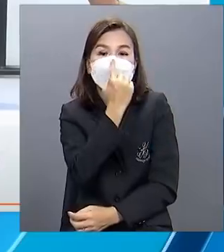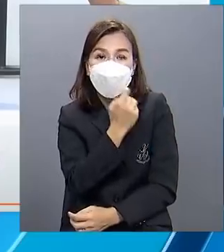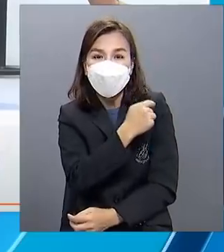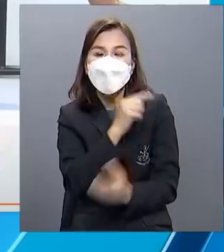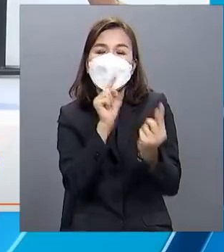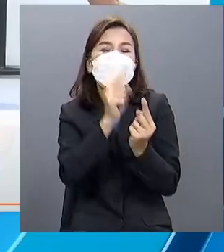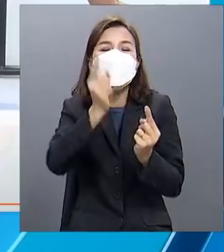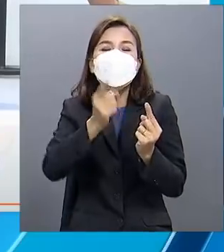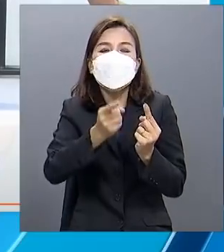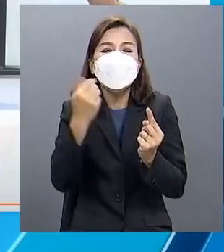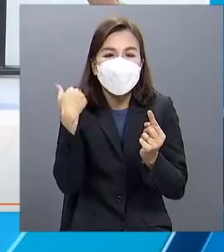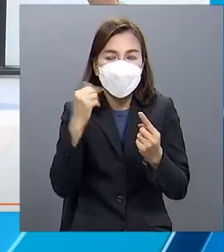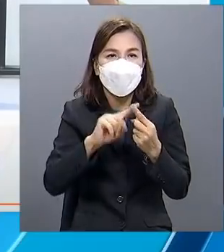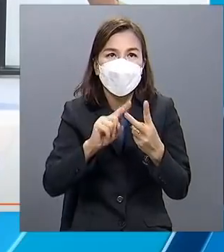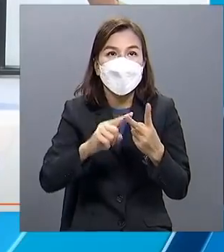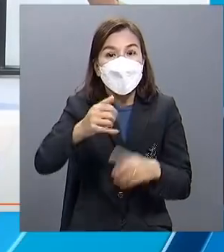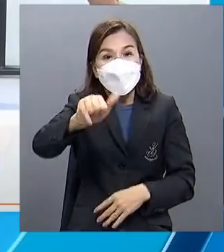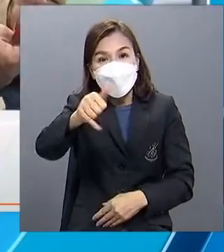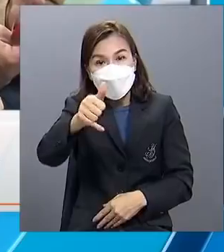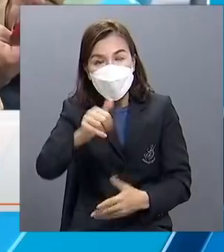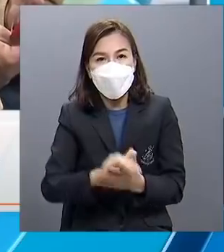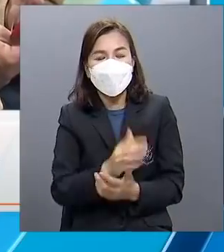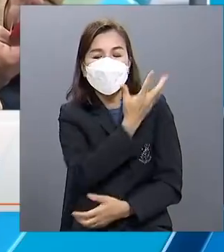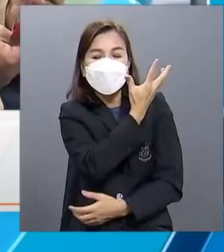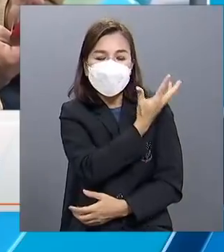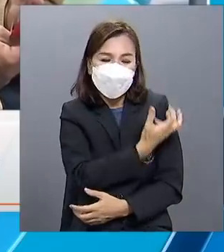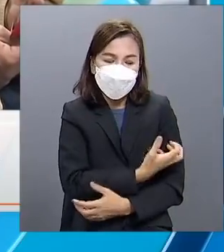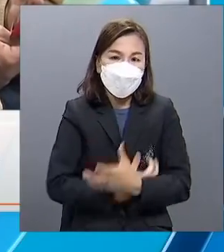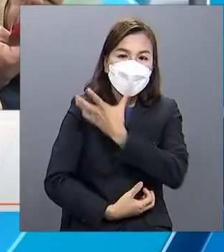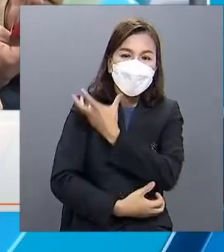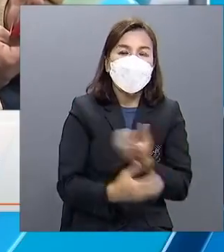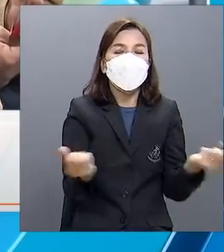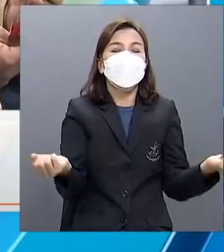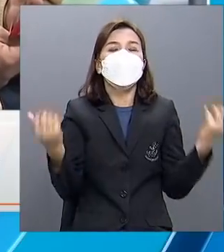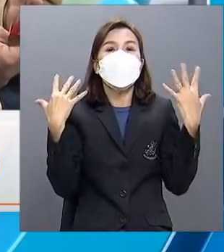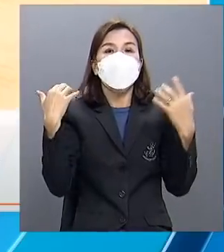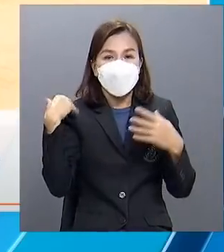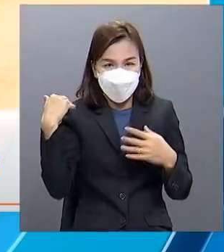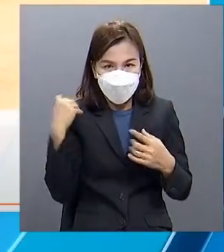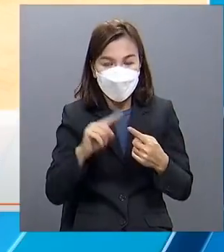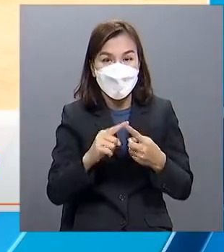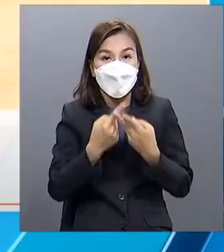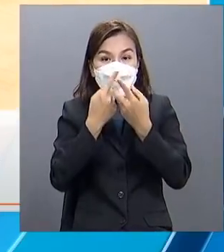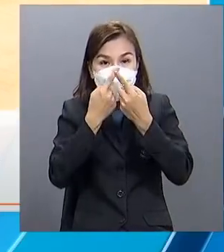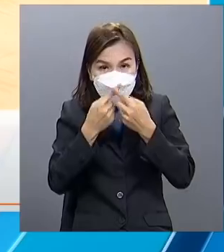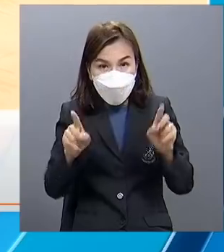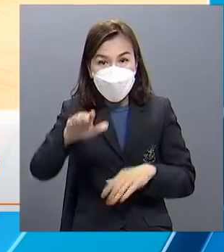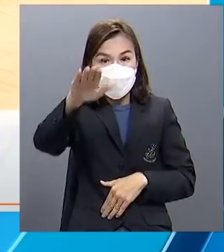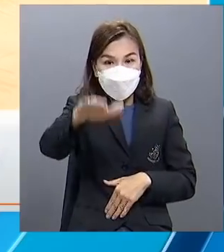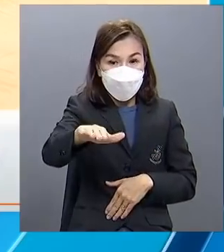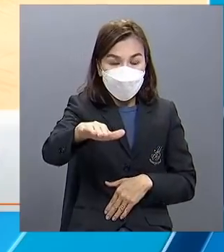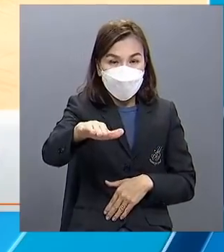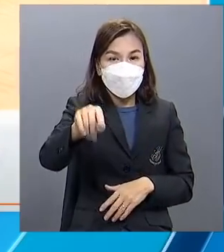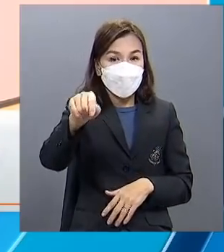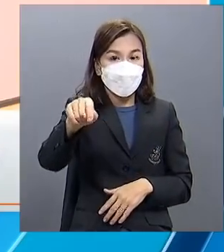บางท่านอาจจะมีการปวดเมื้อยกล้ามเนื้อเฮียนะครับซึ่งมีอะไรเลยกับเพียงแต่ว่าเด็กละนิดนึงทั่วโลกเดี๋ยวก็จะก็